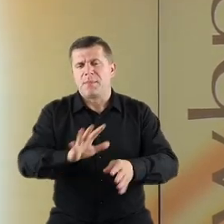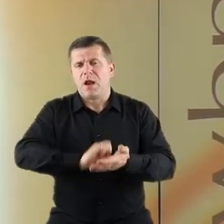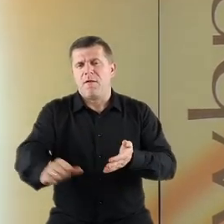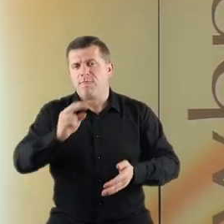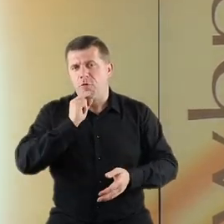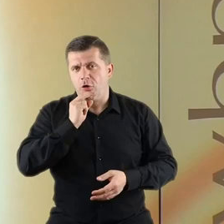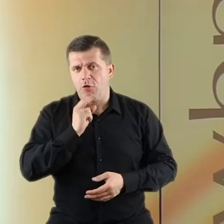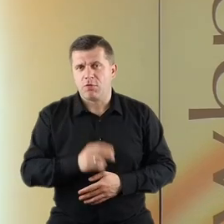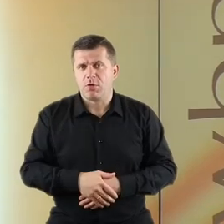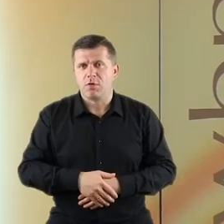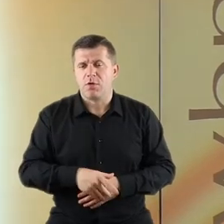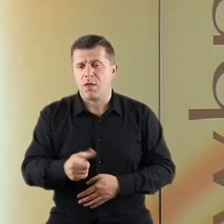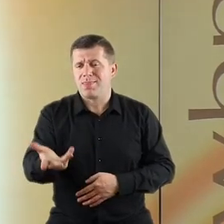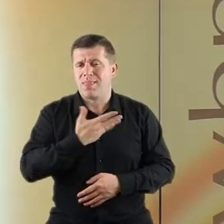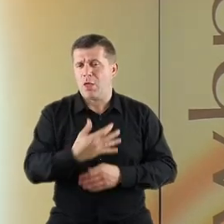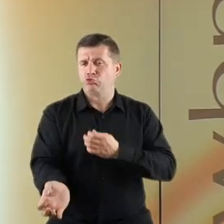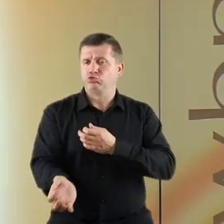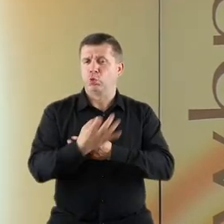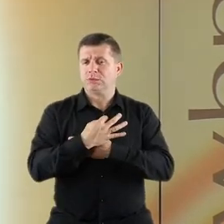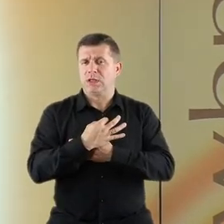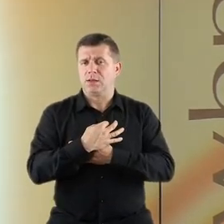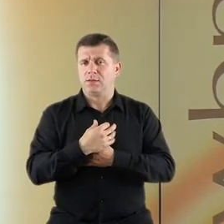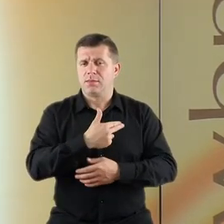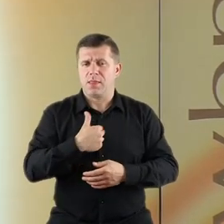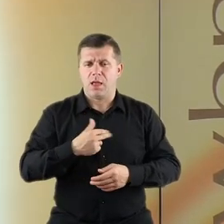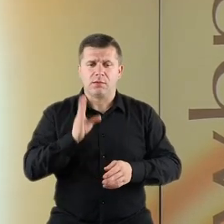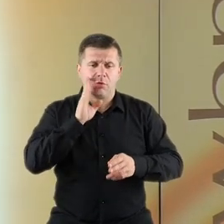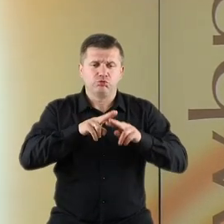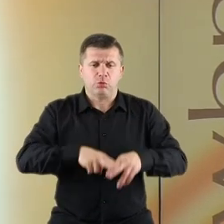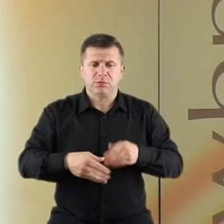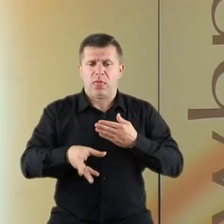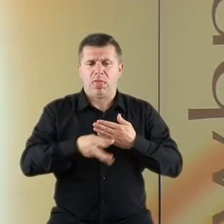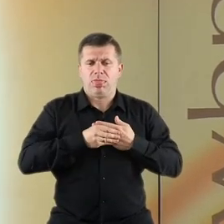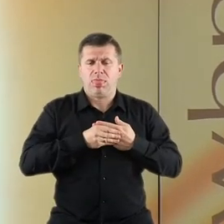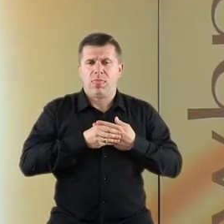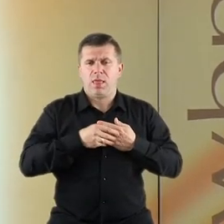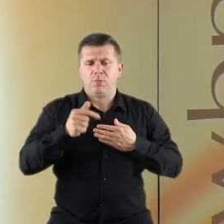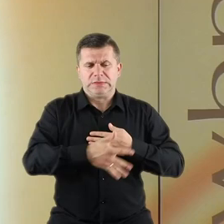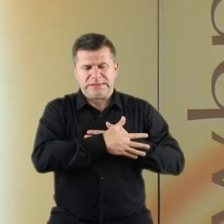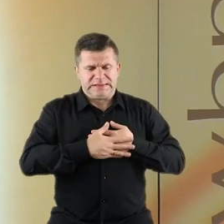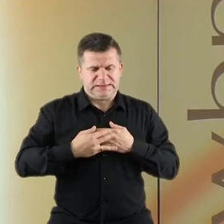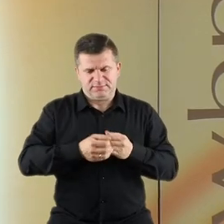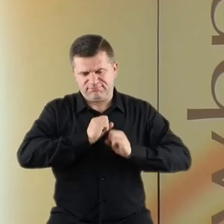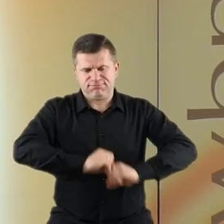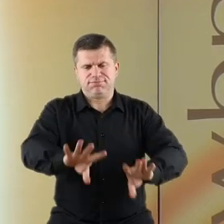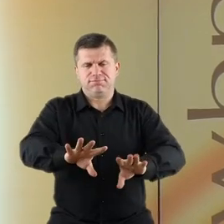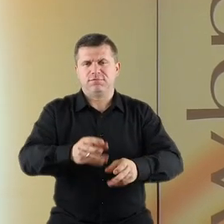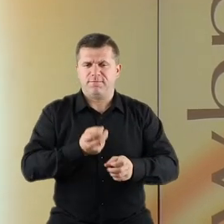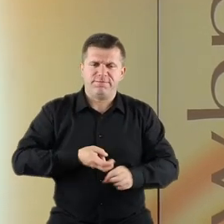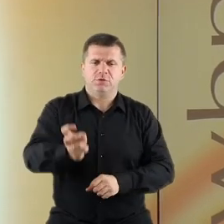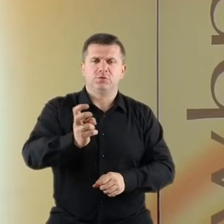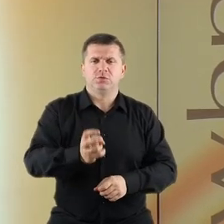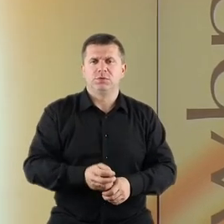to jest coś co jest na narzucane i na nas osiada My musimy się tego w jaki sposób pozbyć